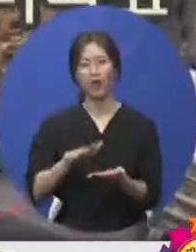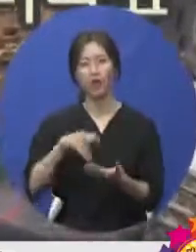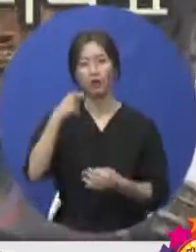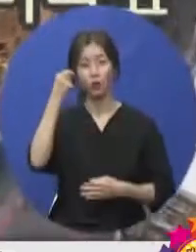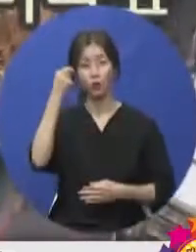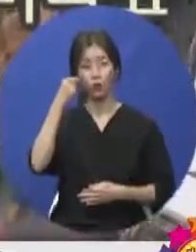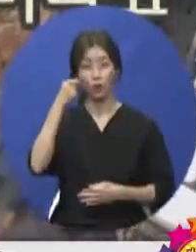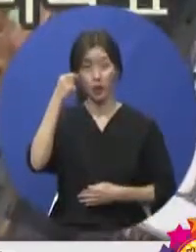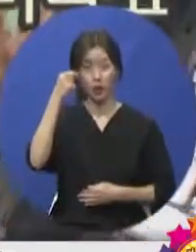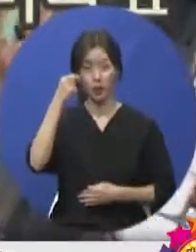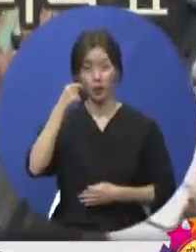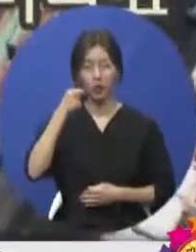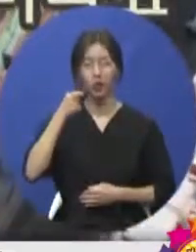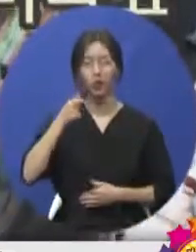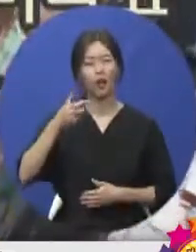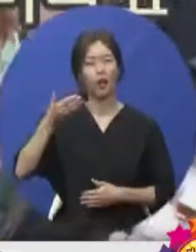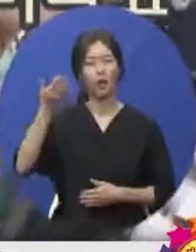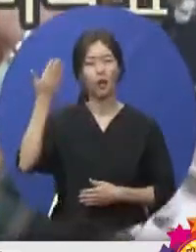뜨거운